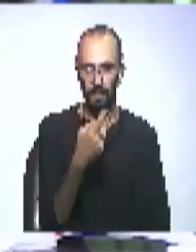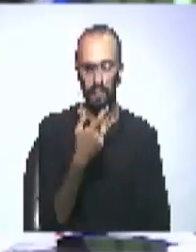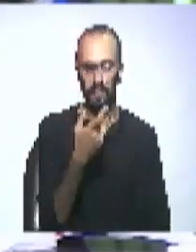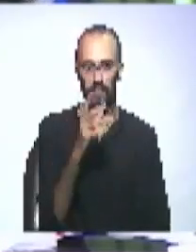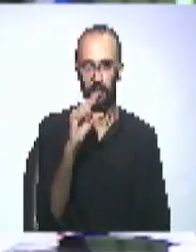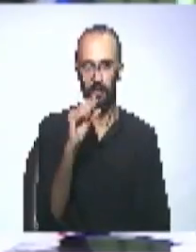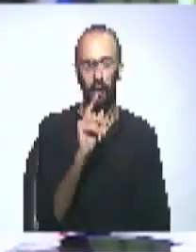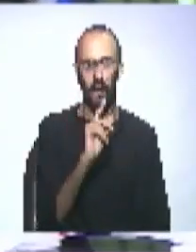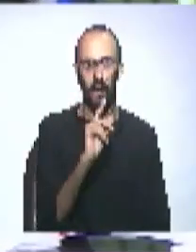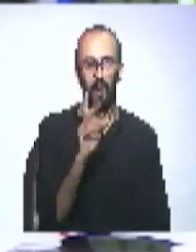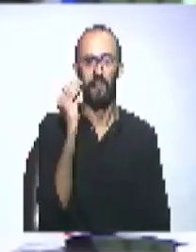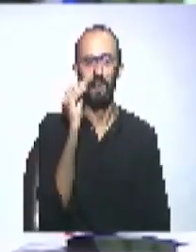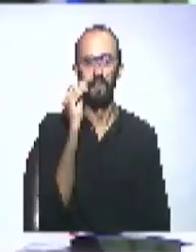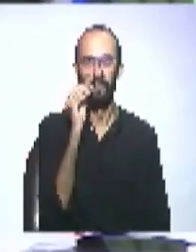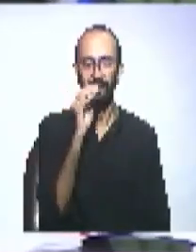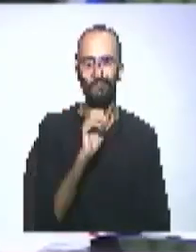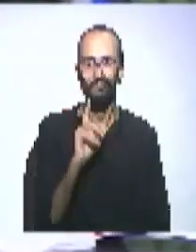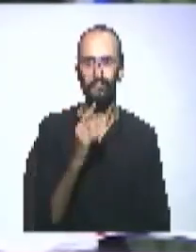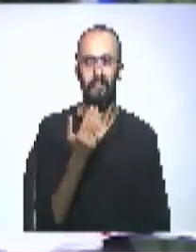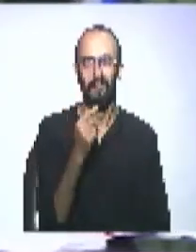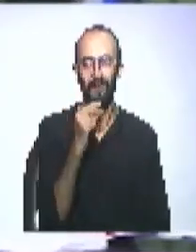ليه عليا؟